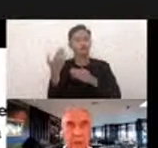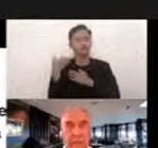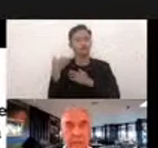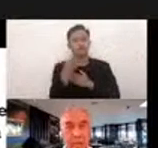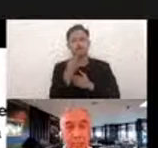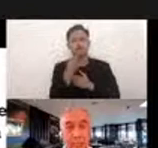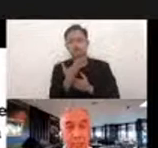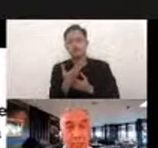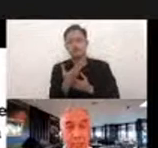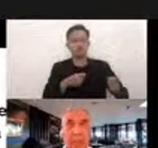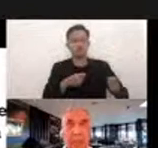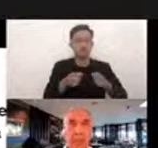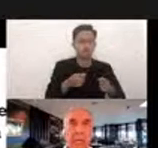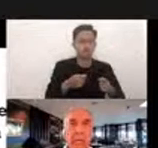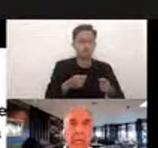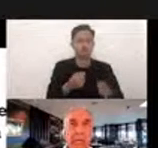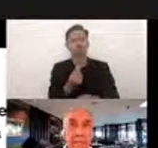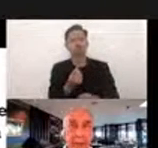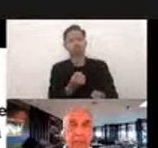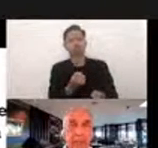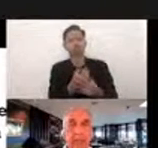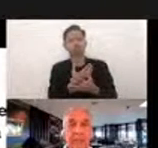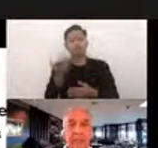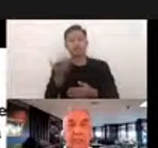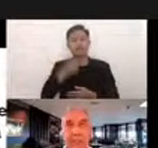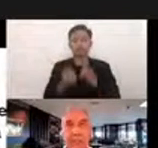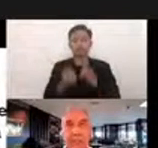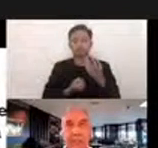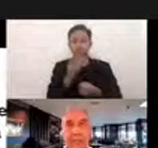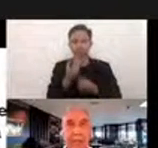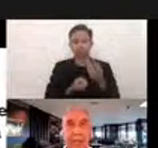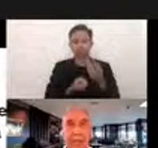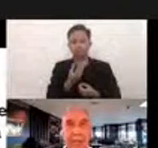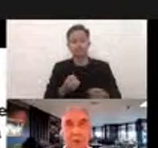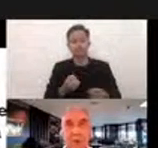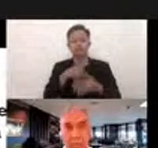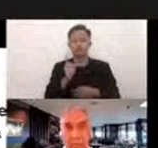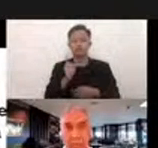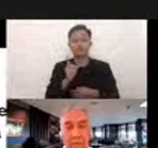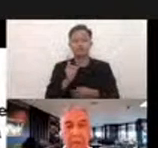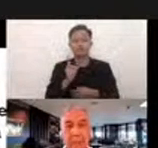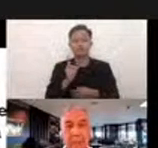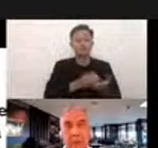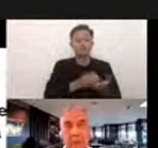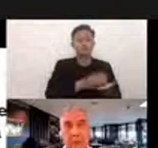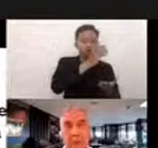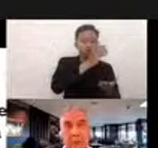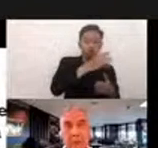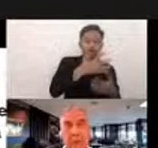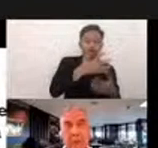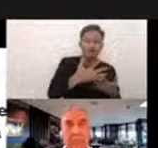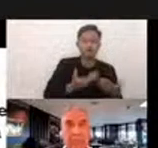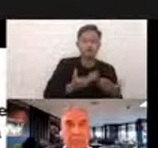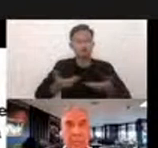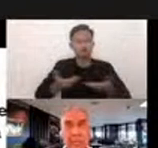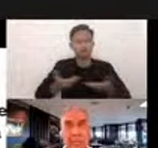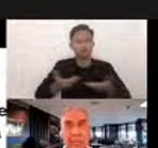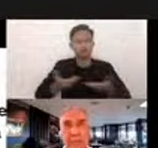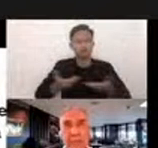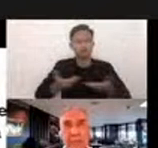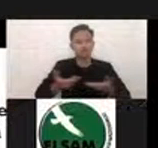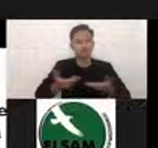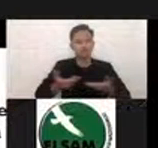tanggung jawab untuk menangani atau mengelola dampak Dar Saya sudah sampaikan yang ditimbulkan dari baik itu produk